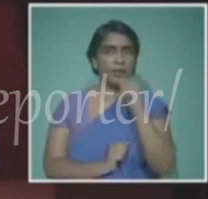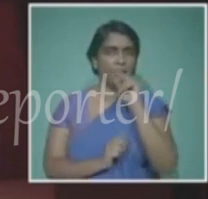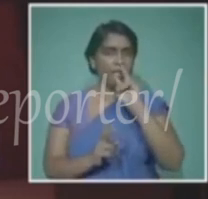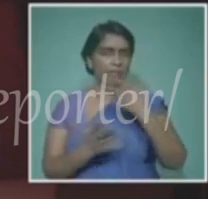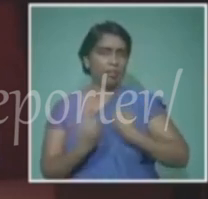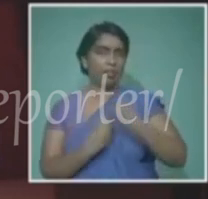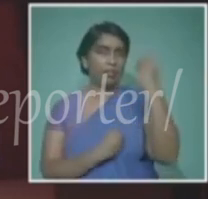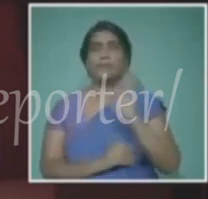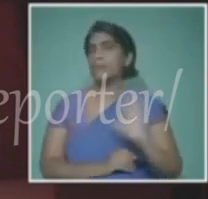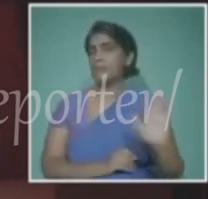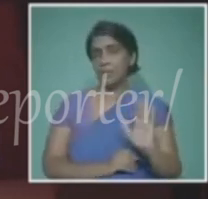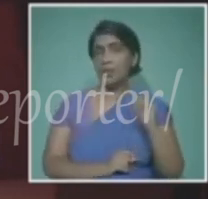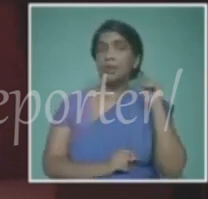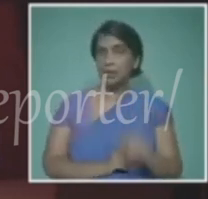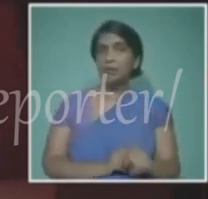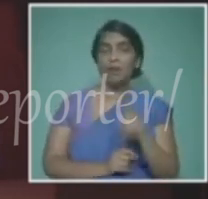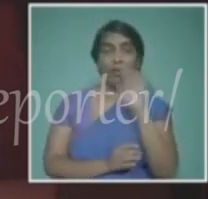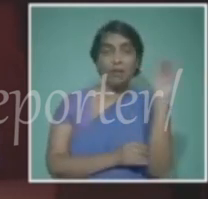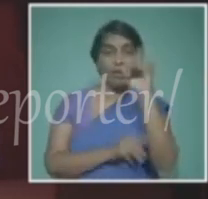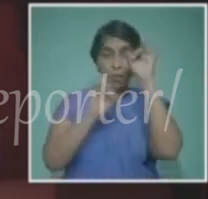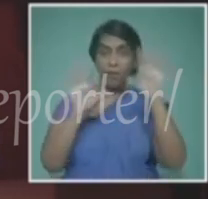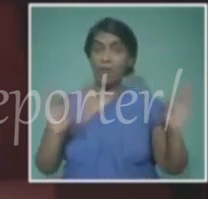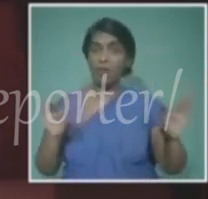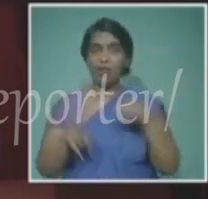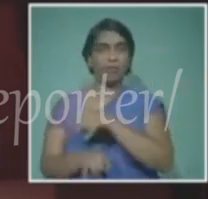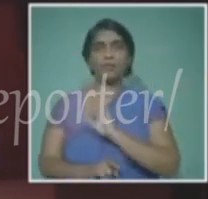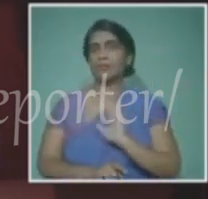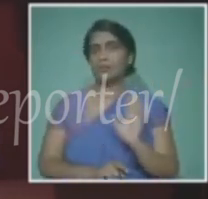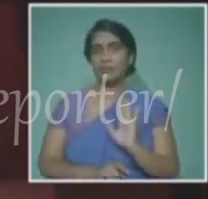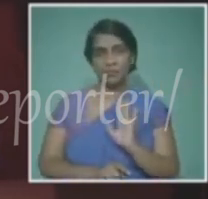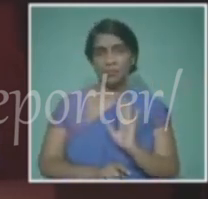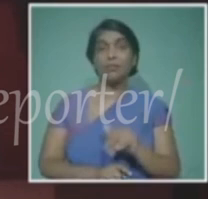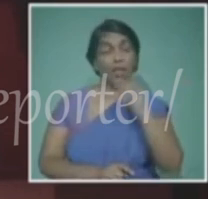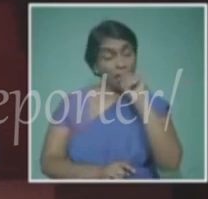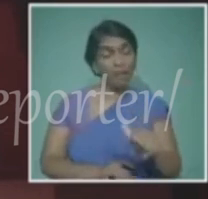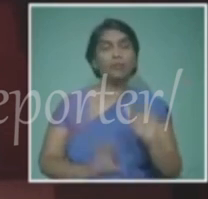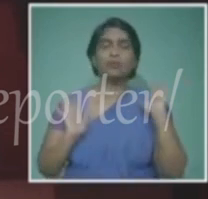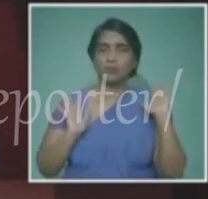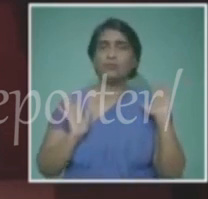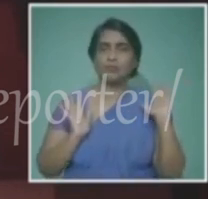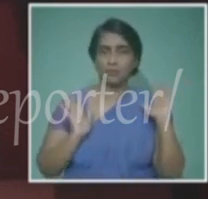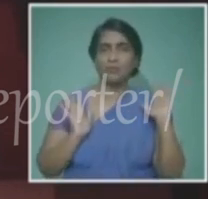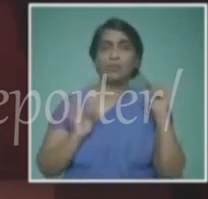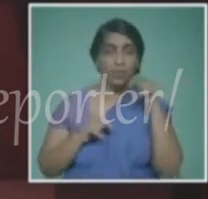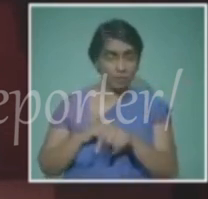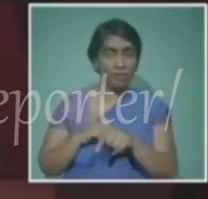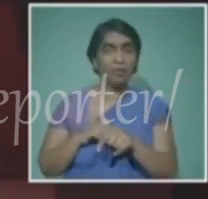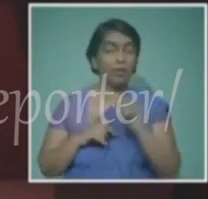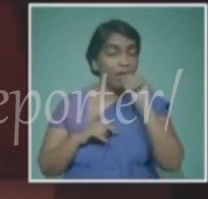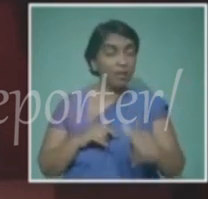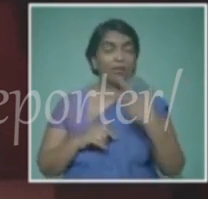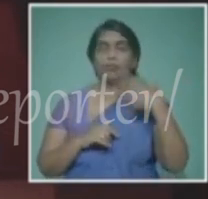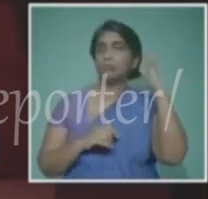ඇන්දවීමක් වෙන්න බෑ. මේක නාගමාණික්ක රංගනයක් වෙන්න බෑ. මේක සත්‍ය වෙන්න ඕන. මේක